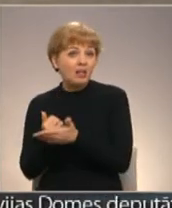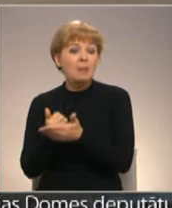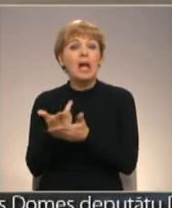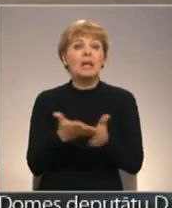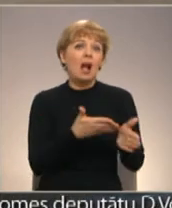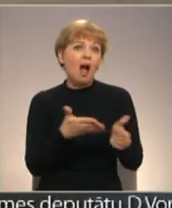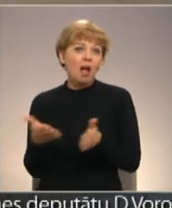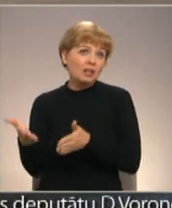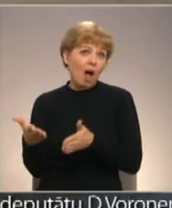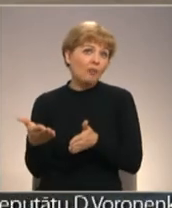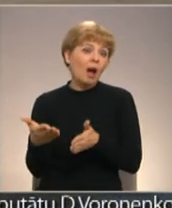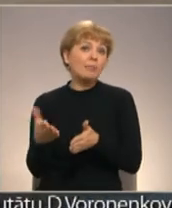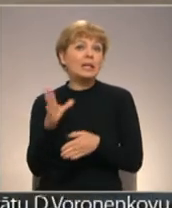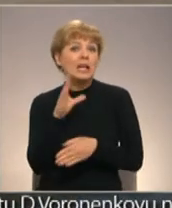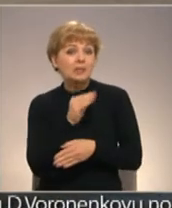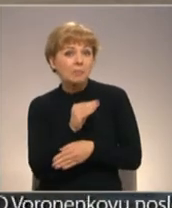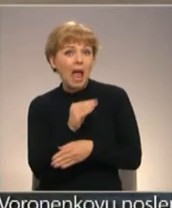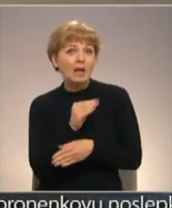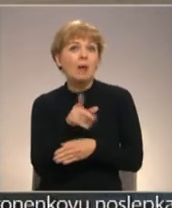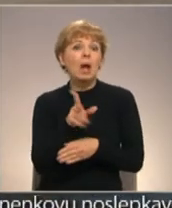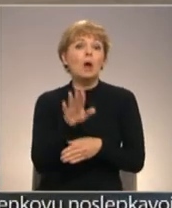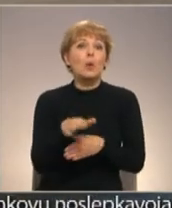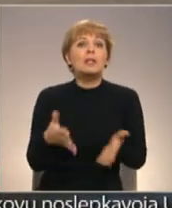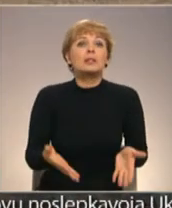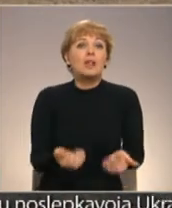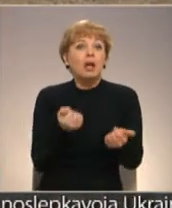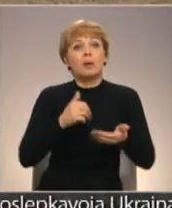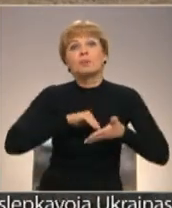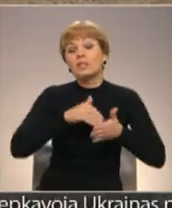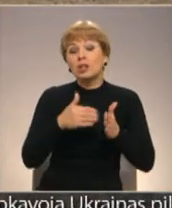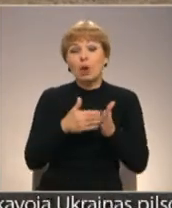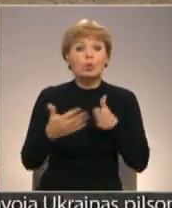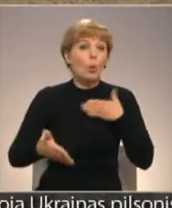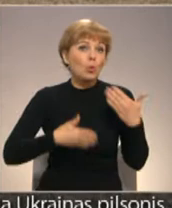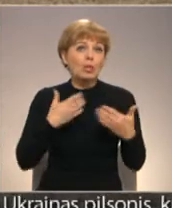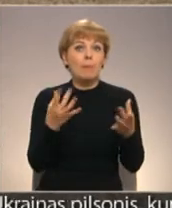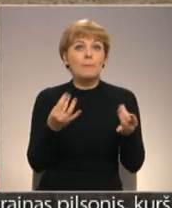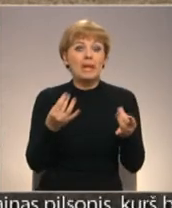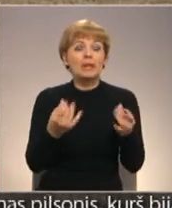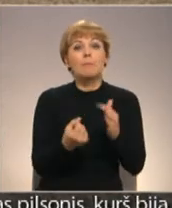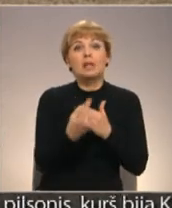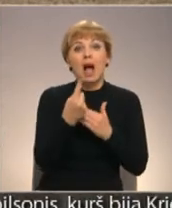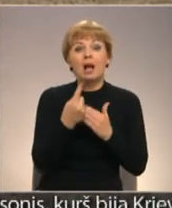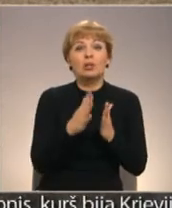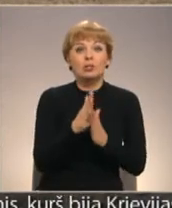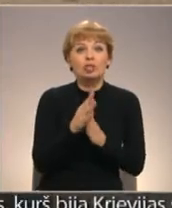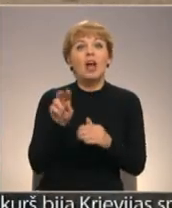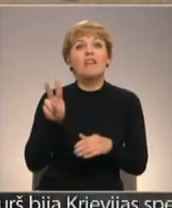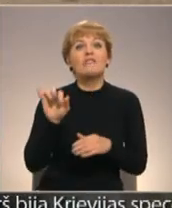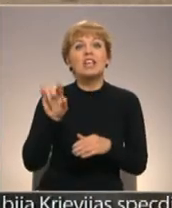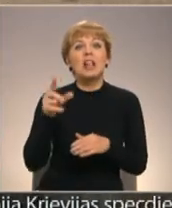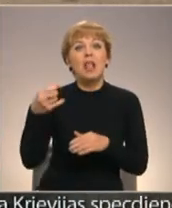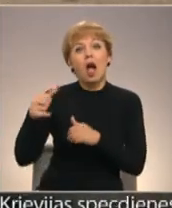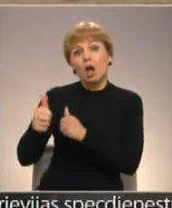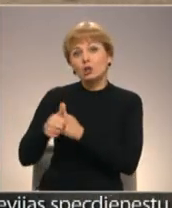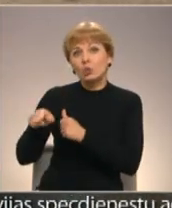uz visādām izpējām, ko tu saglob situāciju. Raizes par mitruma radītajām sekām māc arī kaimiņus Viļakas novadā.